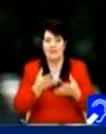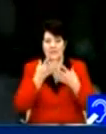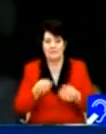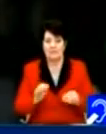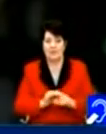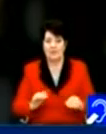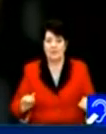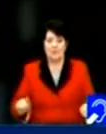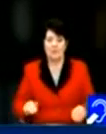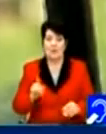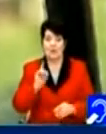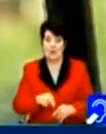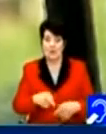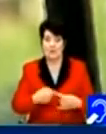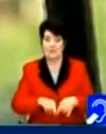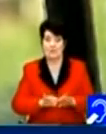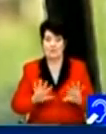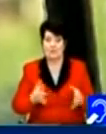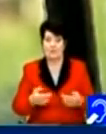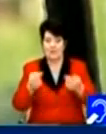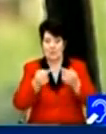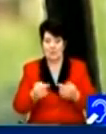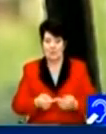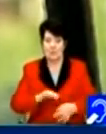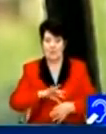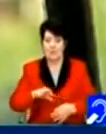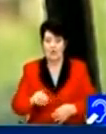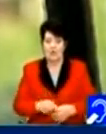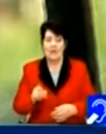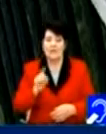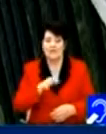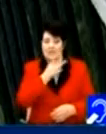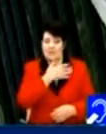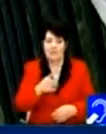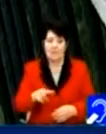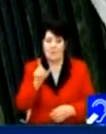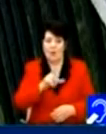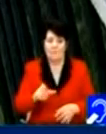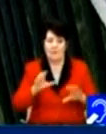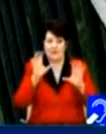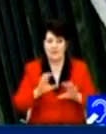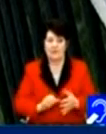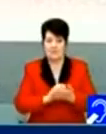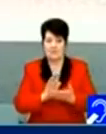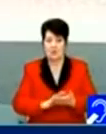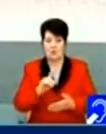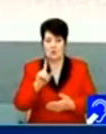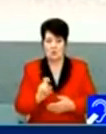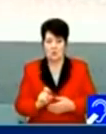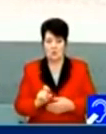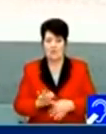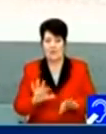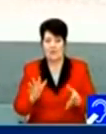dispariția copilului. Doar în acest caz a fost confirmată o răpire. În același timp, oamenii legii au înregistrat și peste 100 de infracțiuni în care au